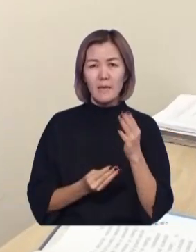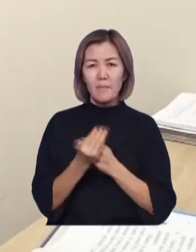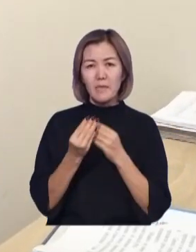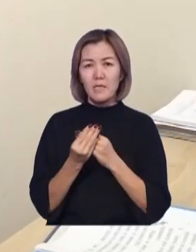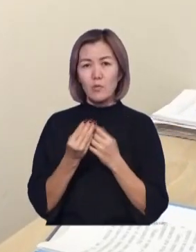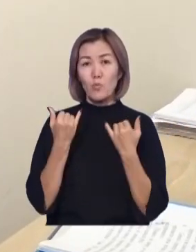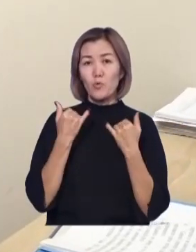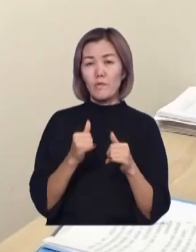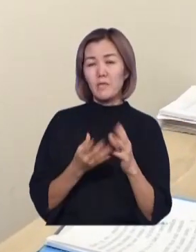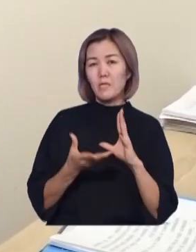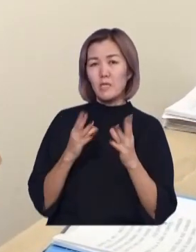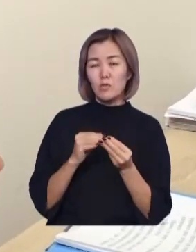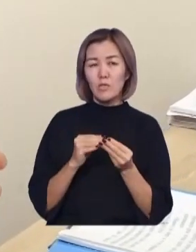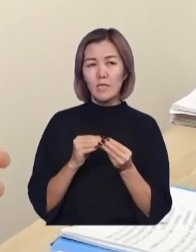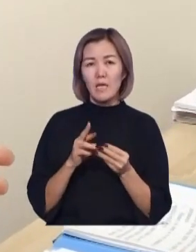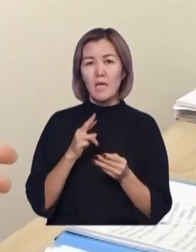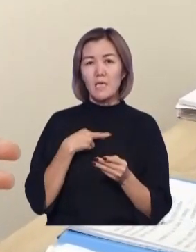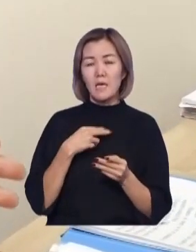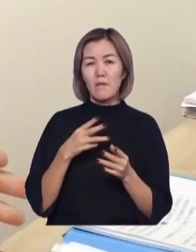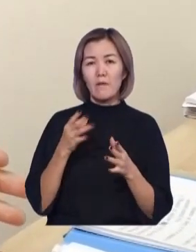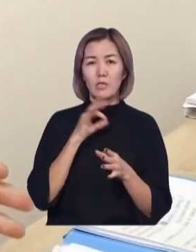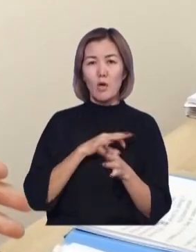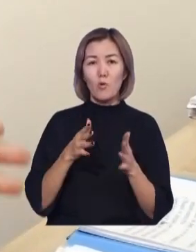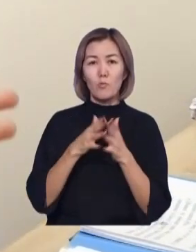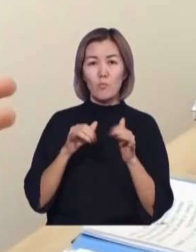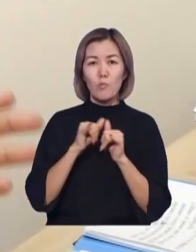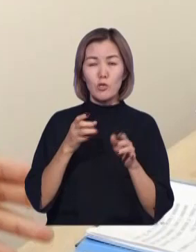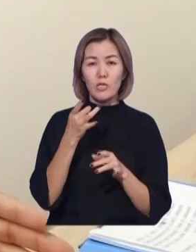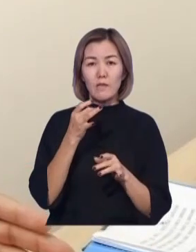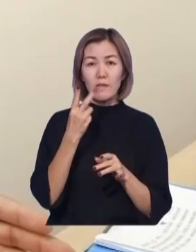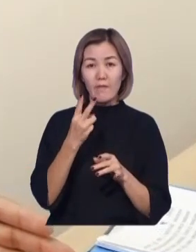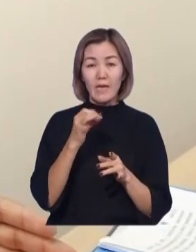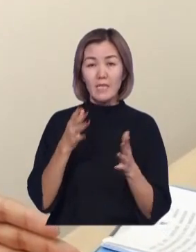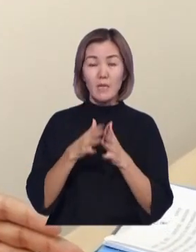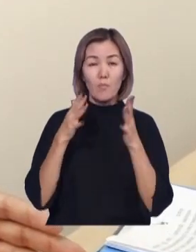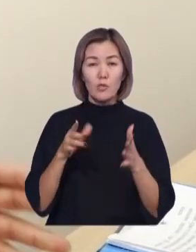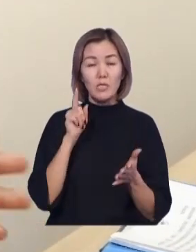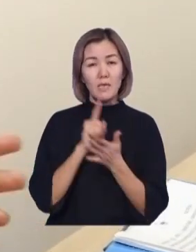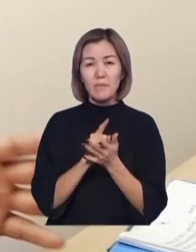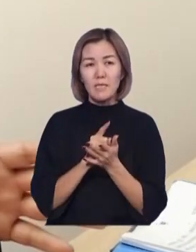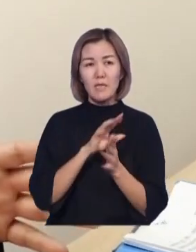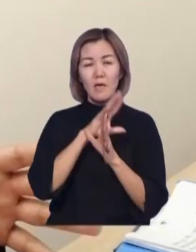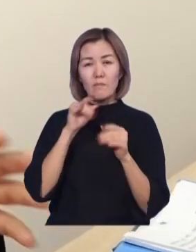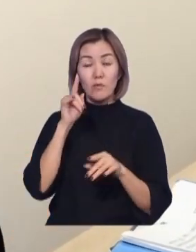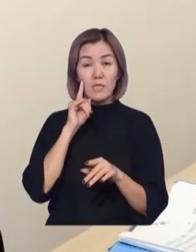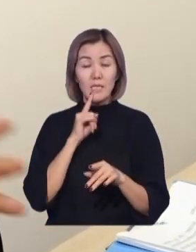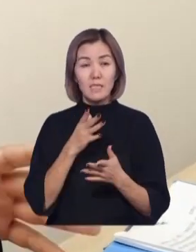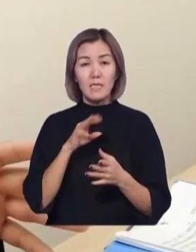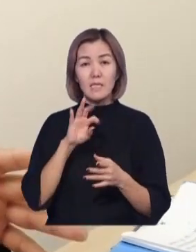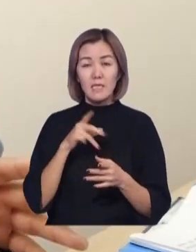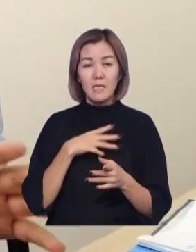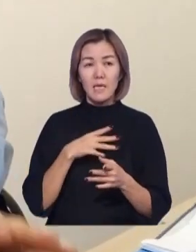впечатляющие результаты якобы ваш доход увеличится сразу в два раза и не обязательно чтобы всё было в казахстанских